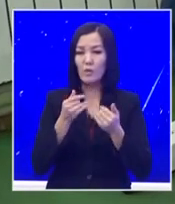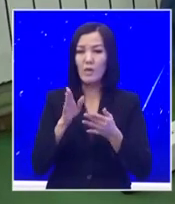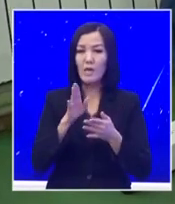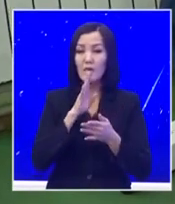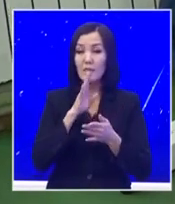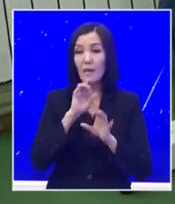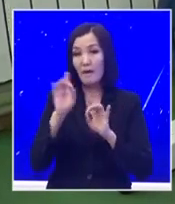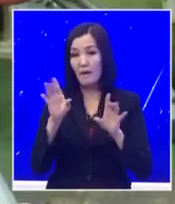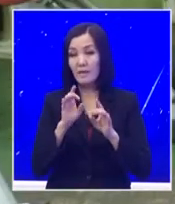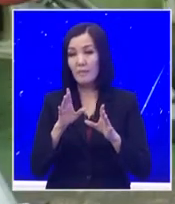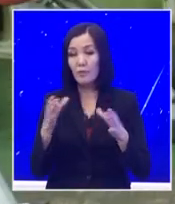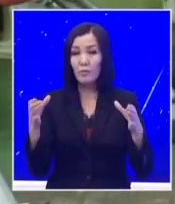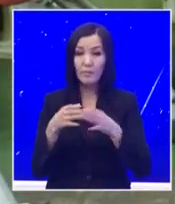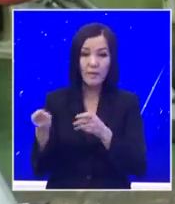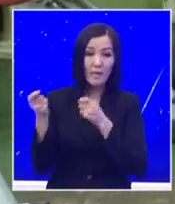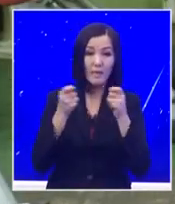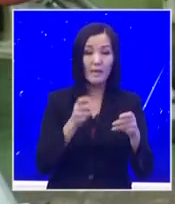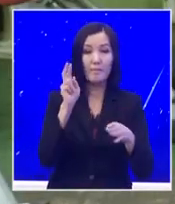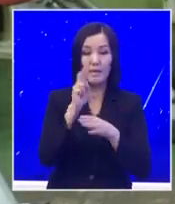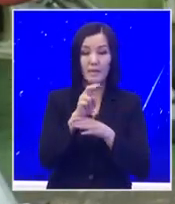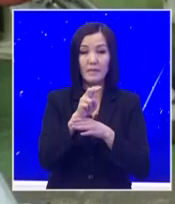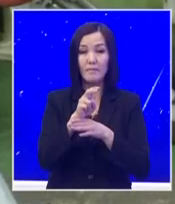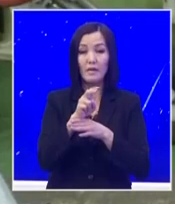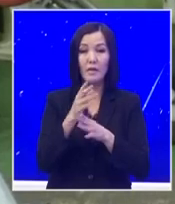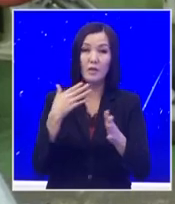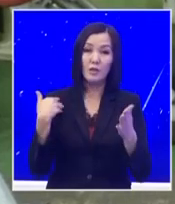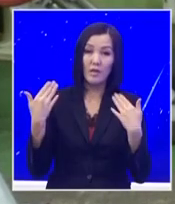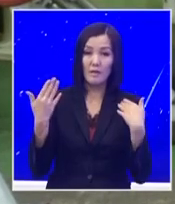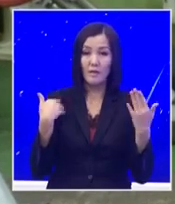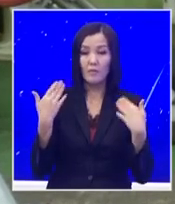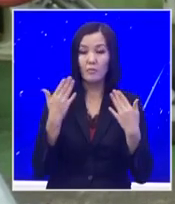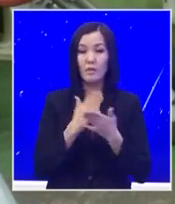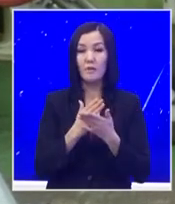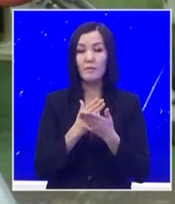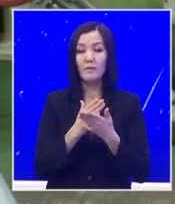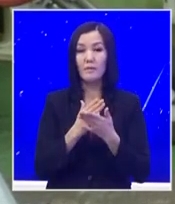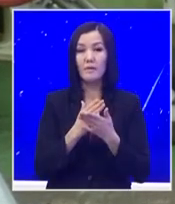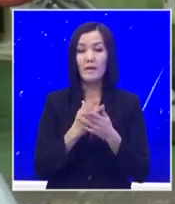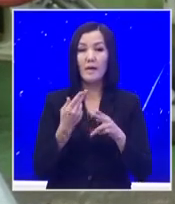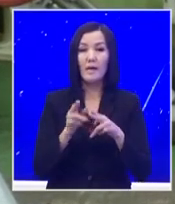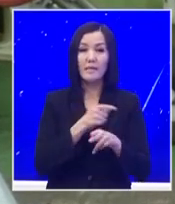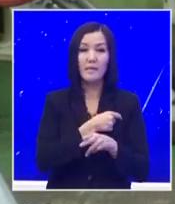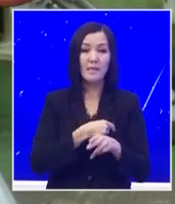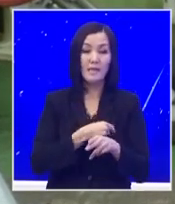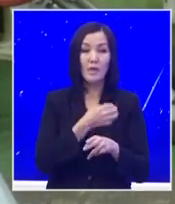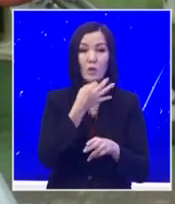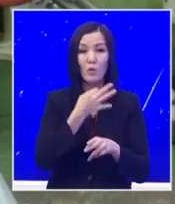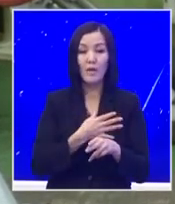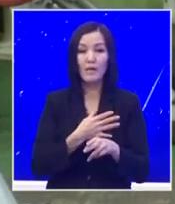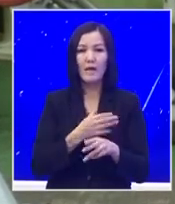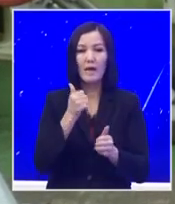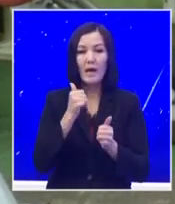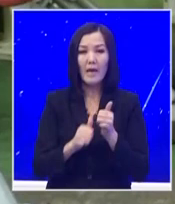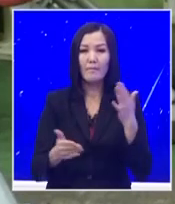ертіп келдім. Жиі келіп тұрамыз. Өте жақсы көптеген снарядтар бар. Әсіресе тренер өте ұнады. Себебі